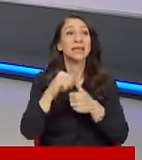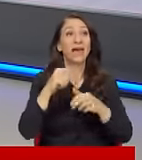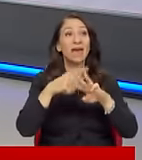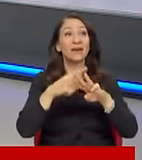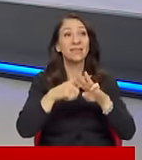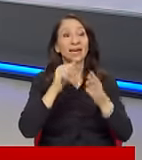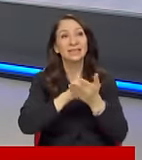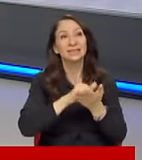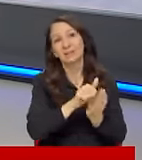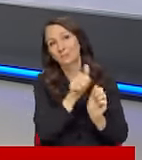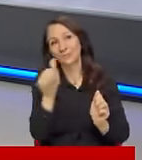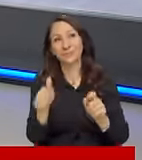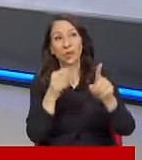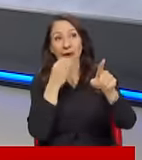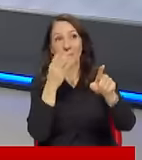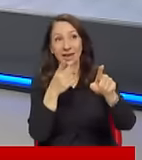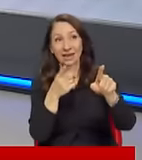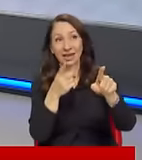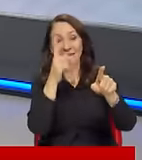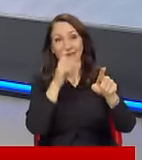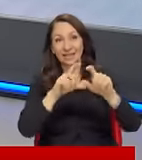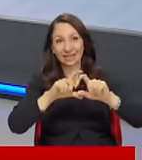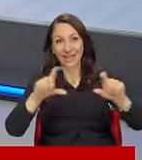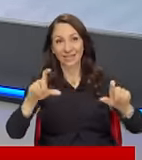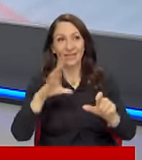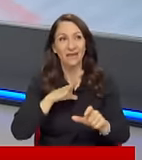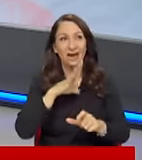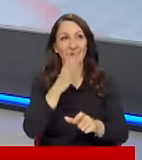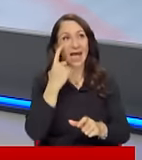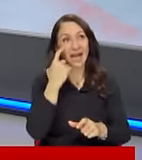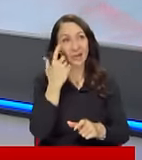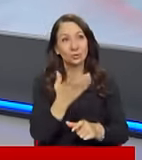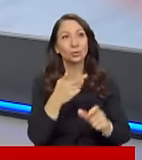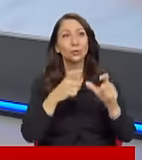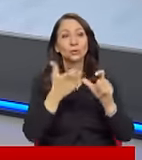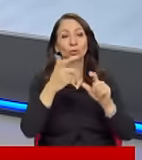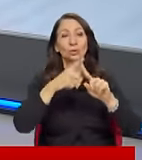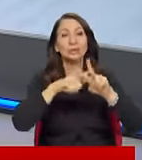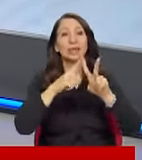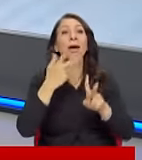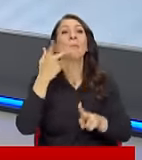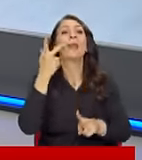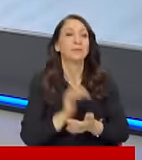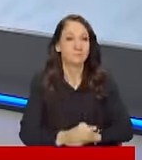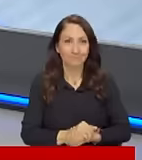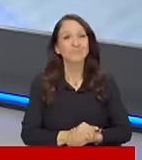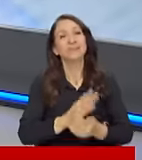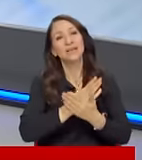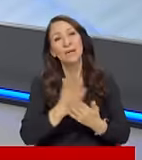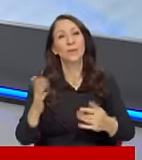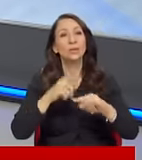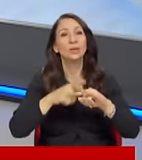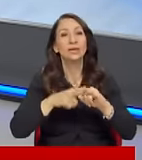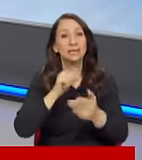Evrensel Gazetesi'nde bu haberde yine ilk sayfada yer alıyor. Hayırlı olsun Sultan ablaya. Devam edelim. Hürriyet